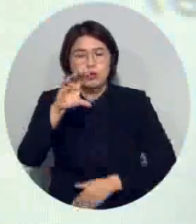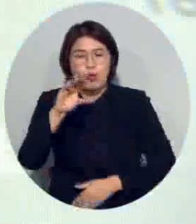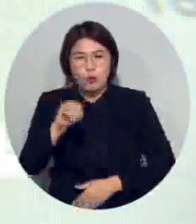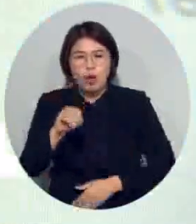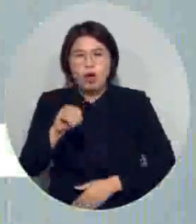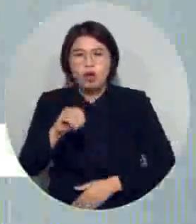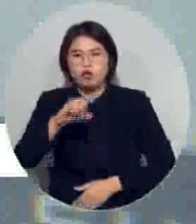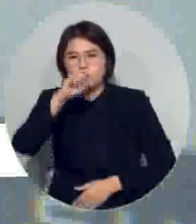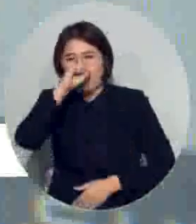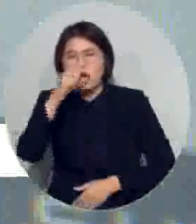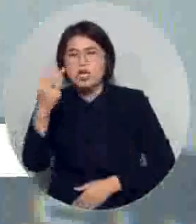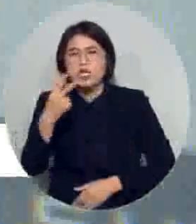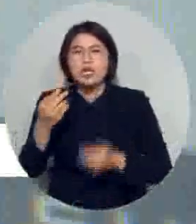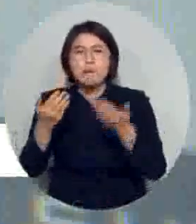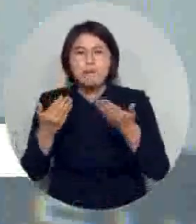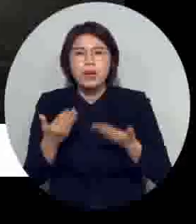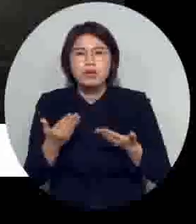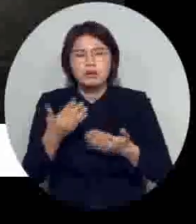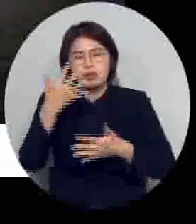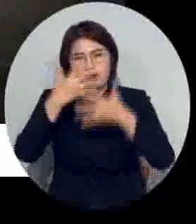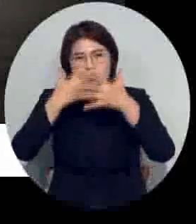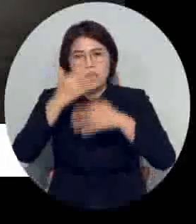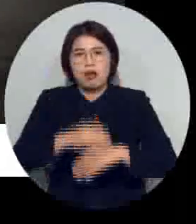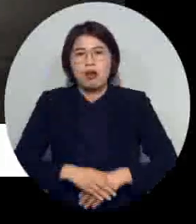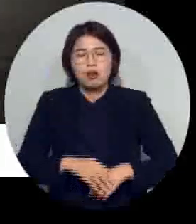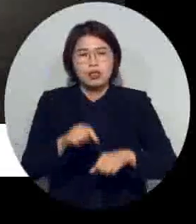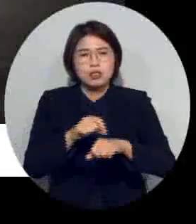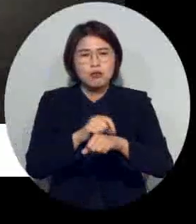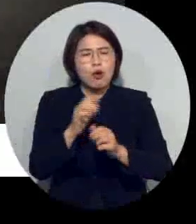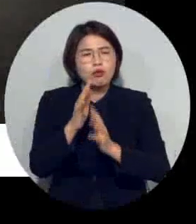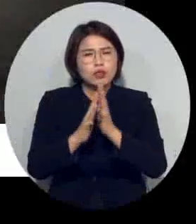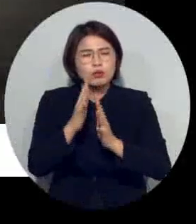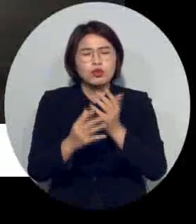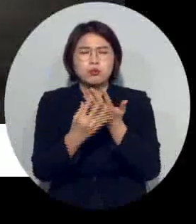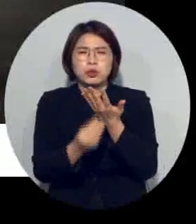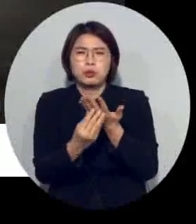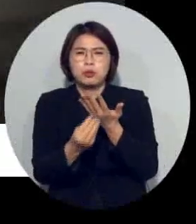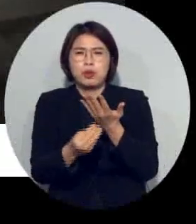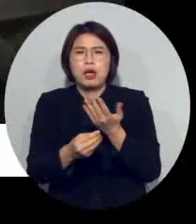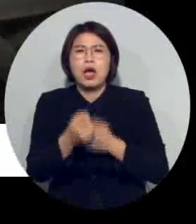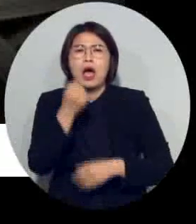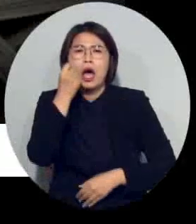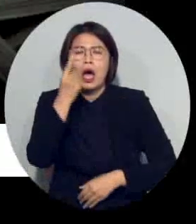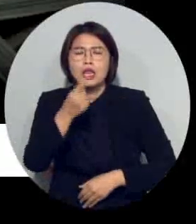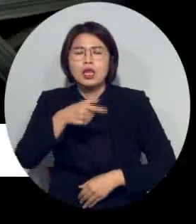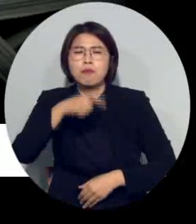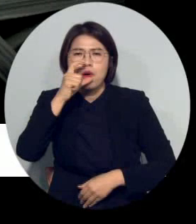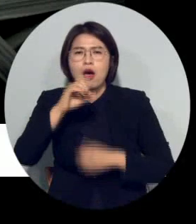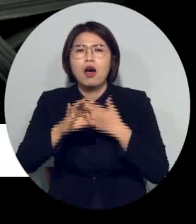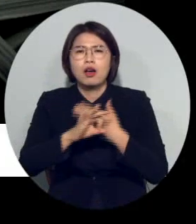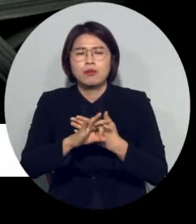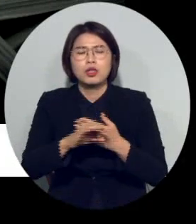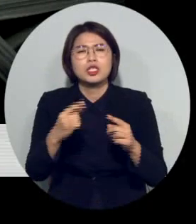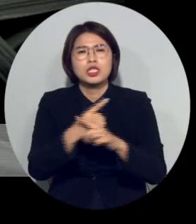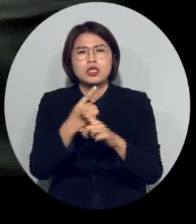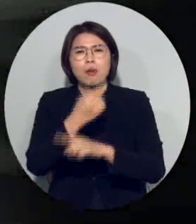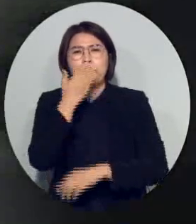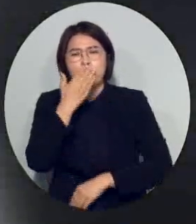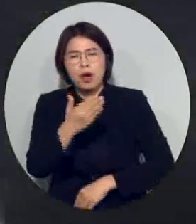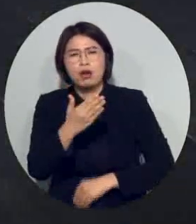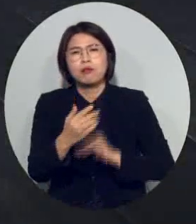좋아요를 2000개 나 받은 영상입니다 특정 식물을 달인 물을 한달 마시면 통풍을 치료할 수 있다고 홍보하고